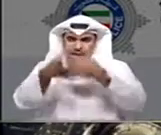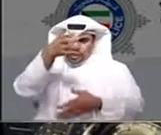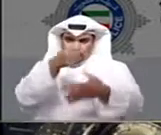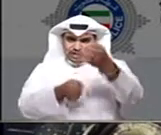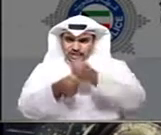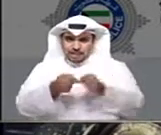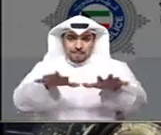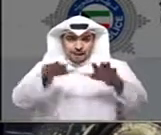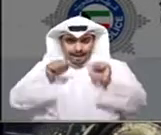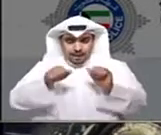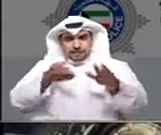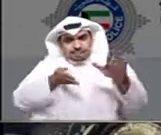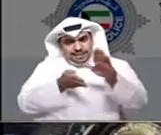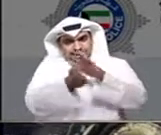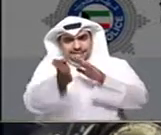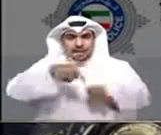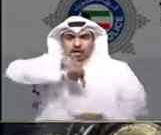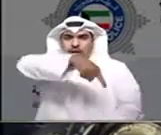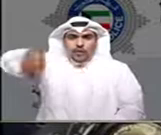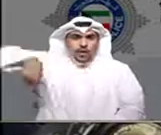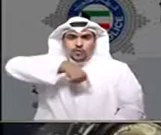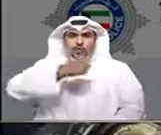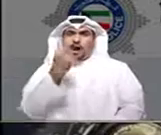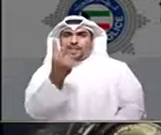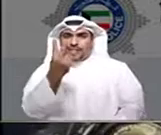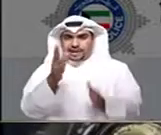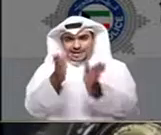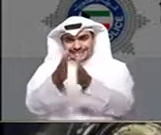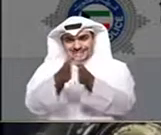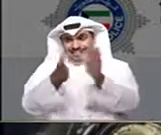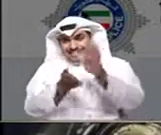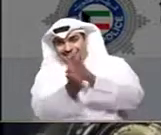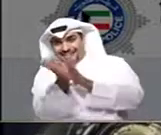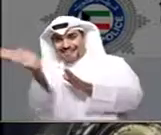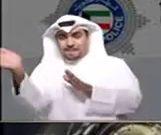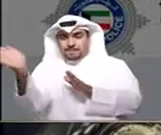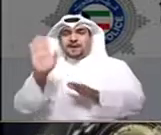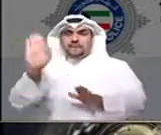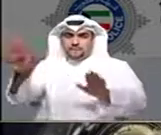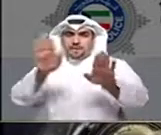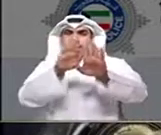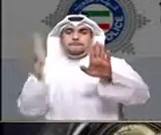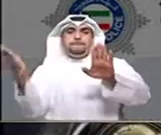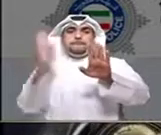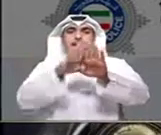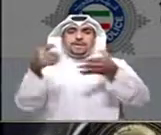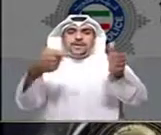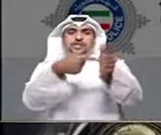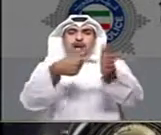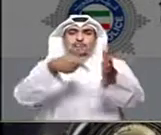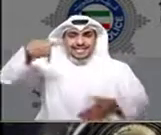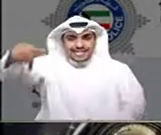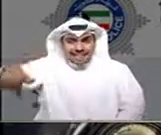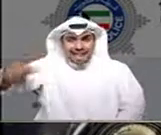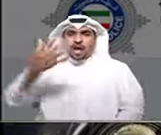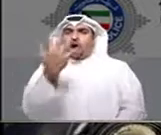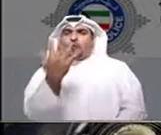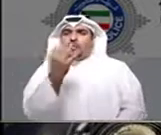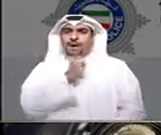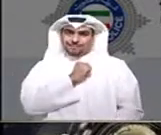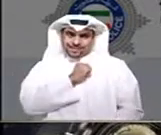حتى الوصول للدوار الثاني والانعطاف لليمين والدخول من البوابات رقم 6 أو 5. ولمرتادي